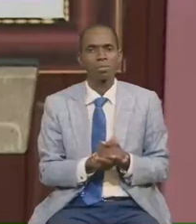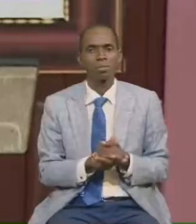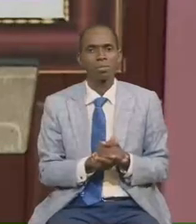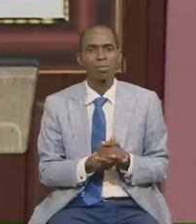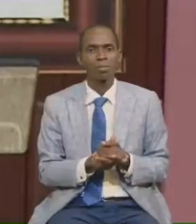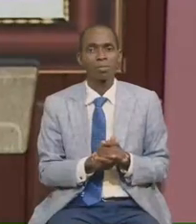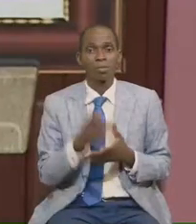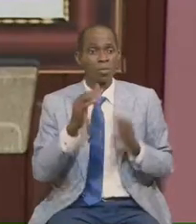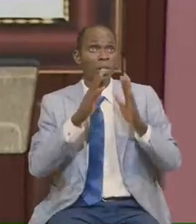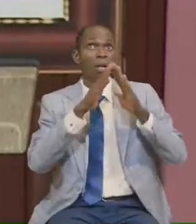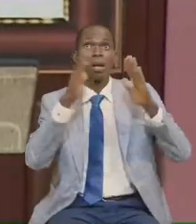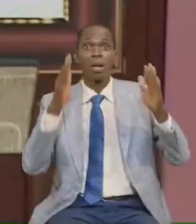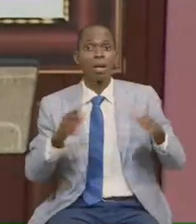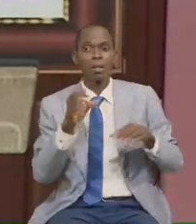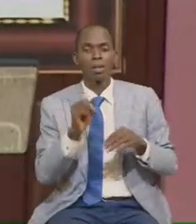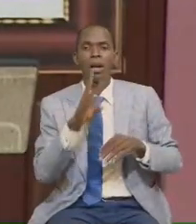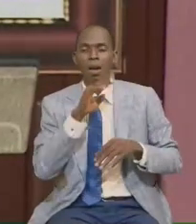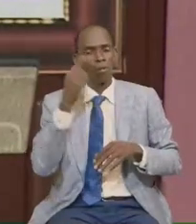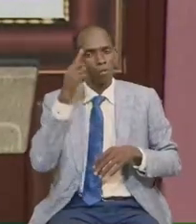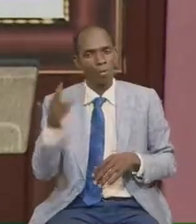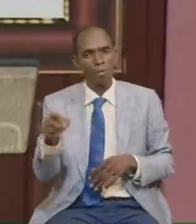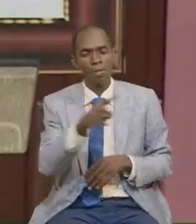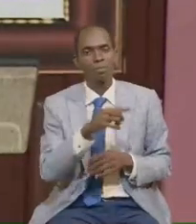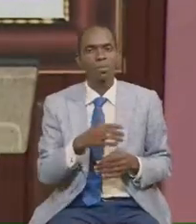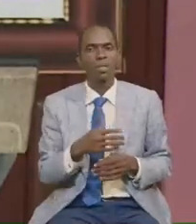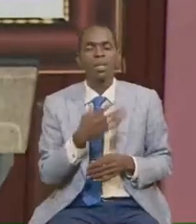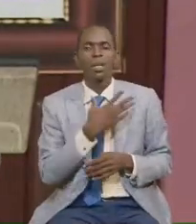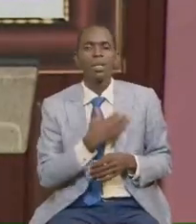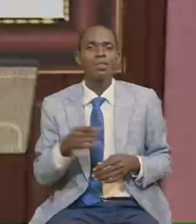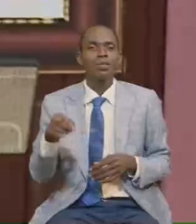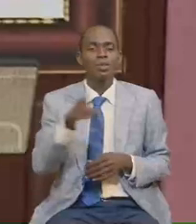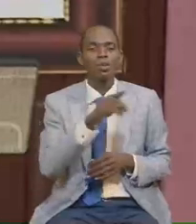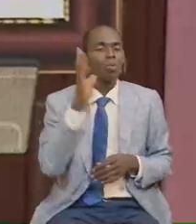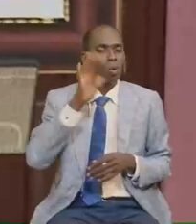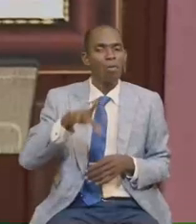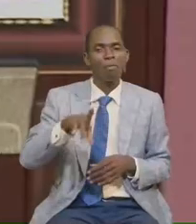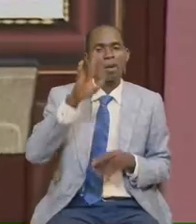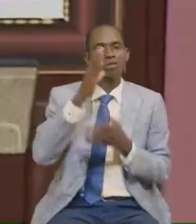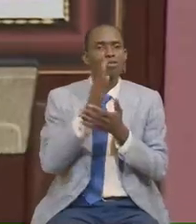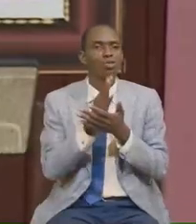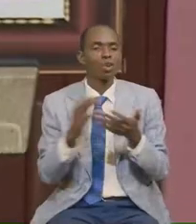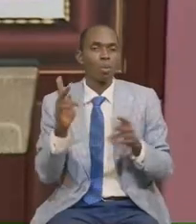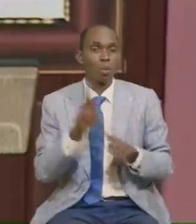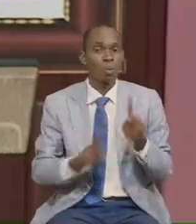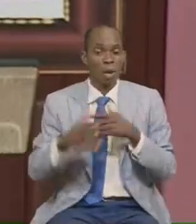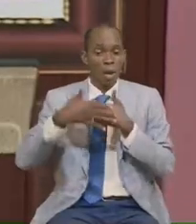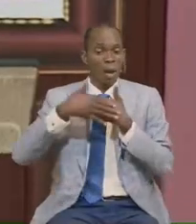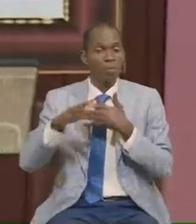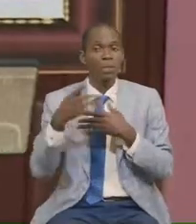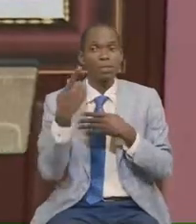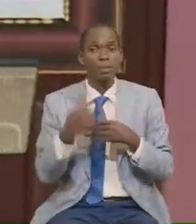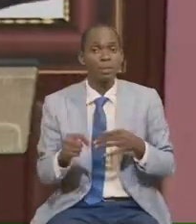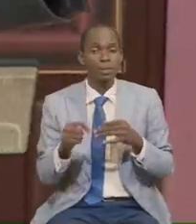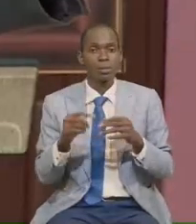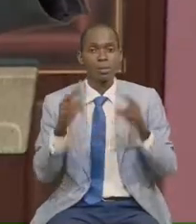Les maisons, c'est pour eux. Et vous allez voir certaines personnes, après la retraite, là où